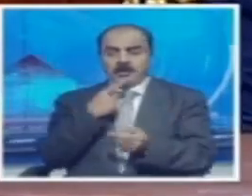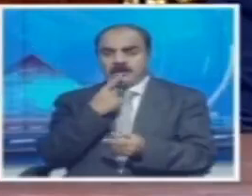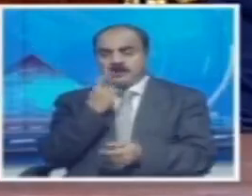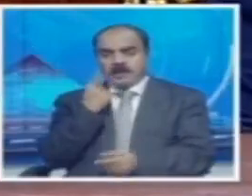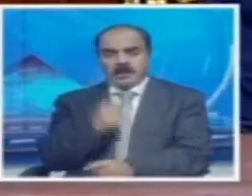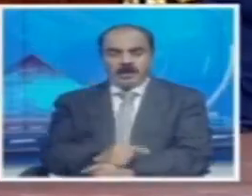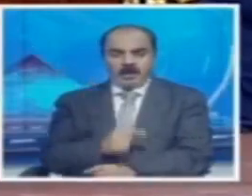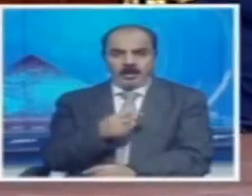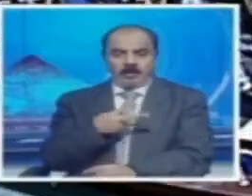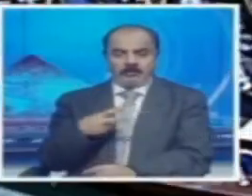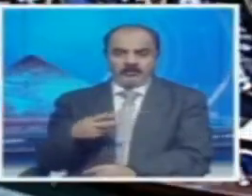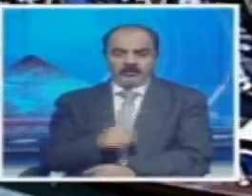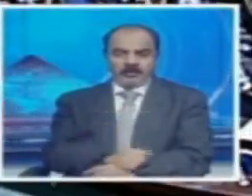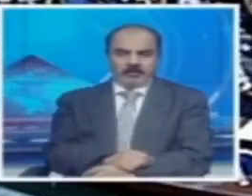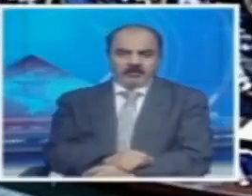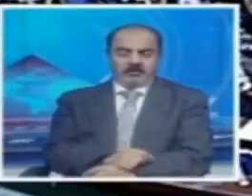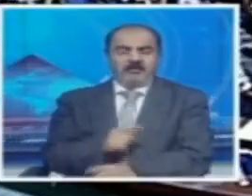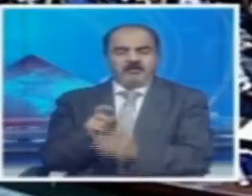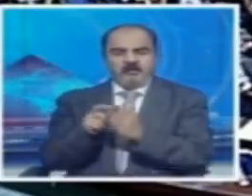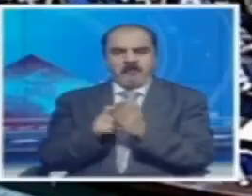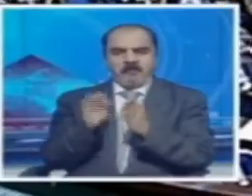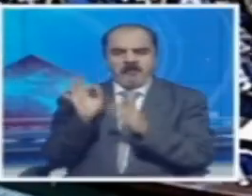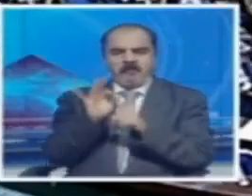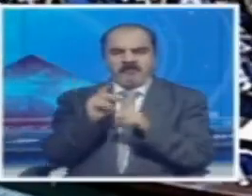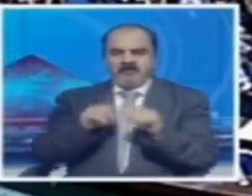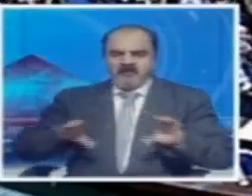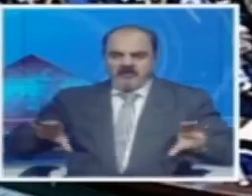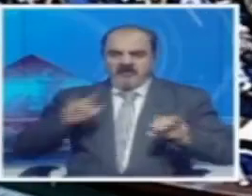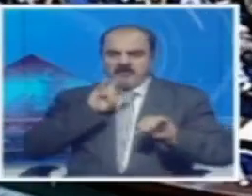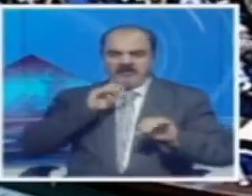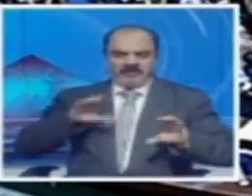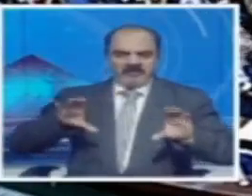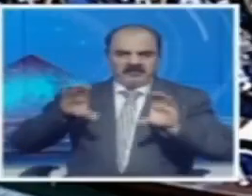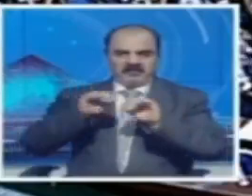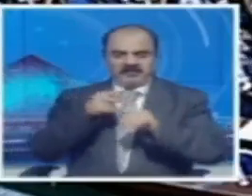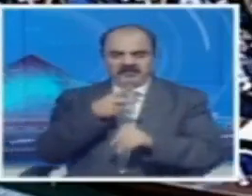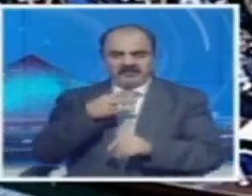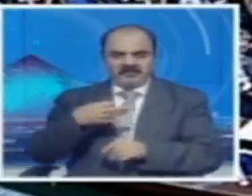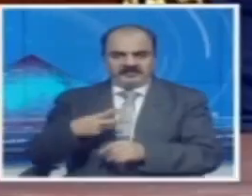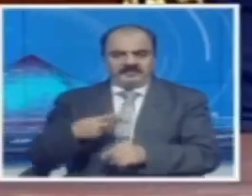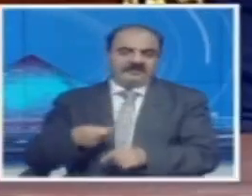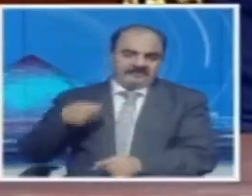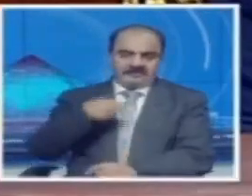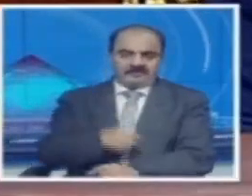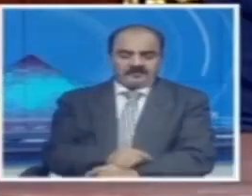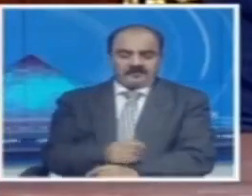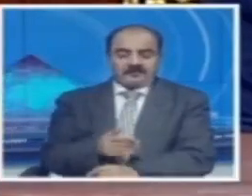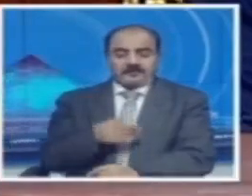المالي الحالي. ومن المستهدف أن تنمو الحصيلة الضريبية خلال العام المالي 22-23